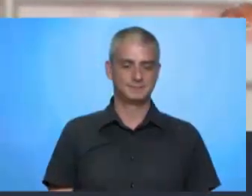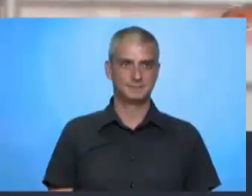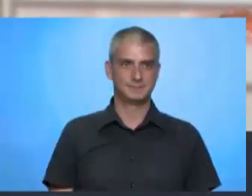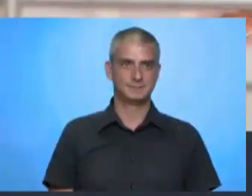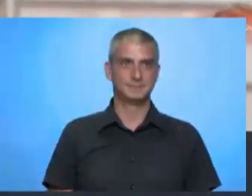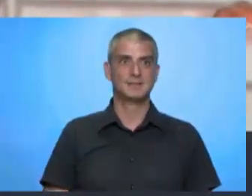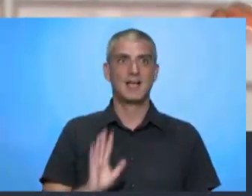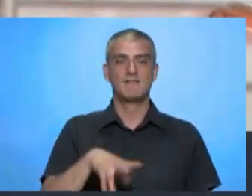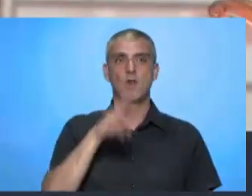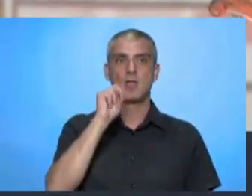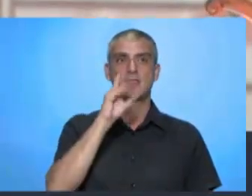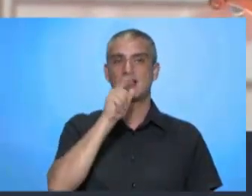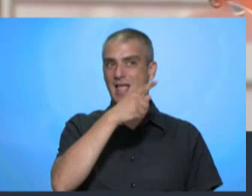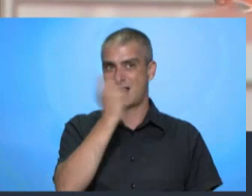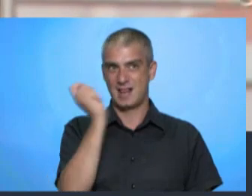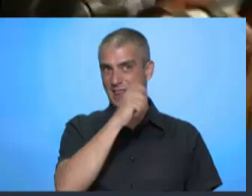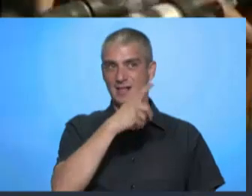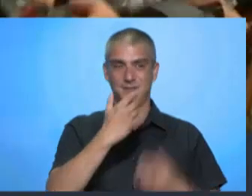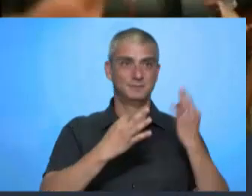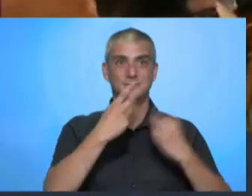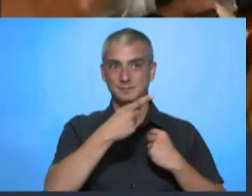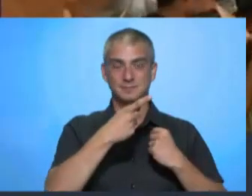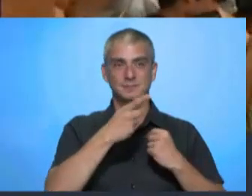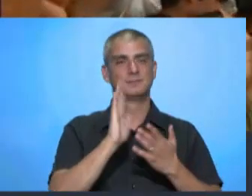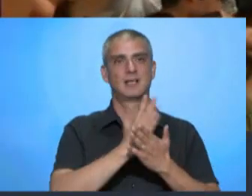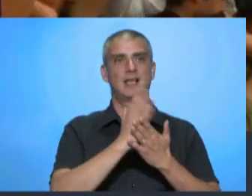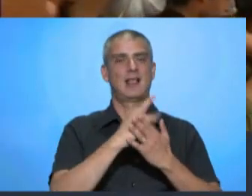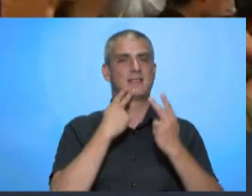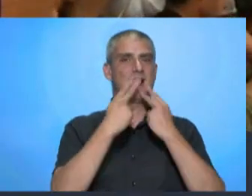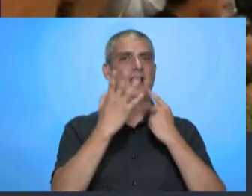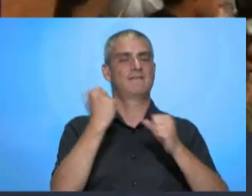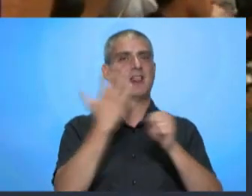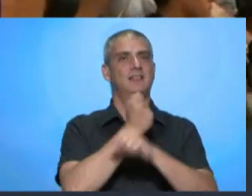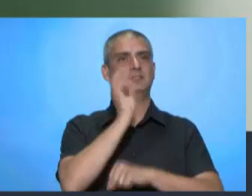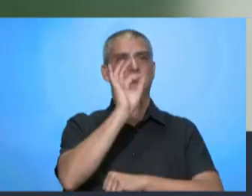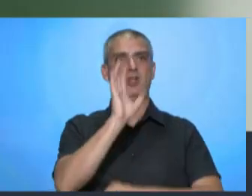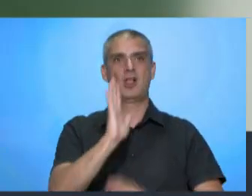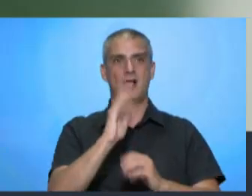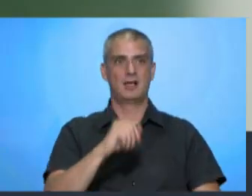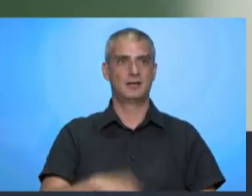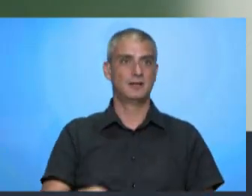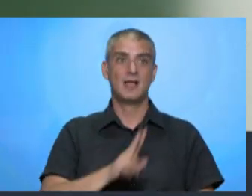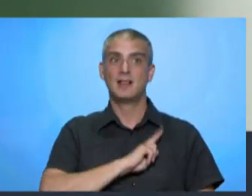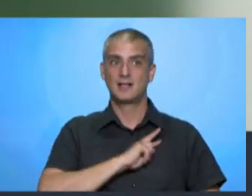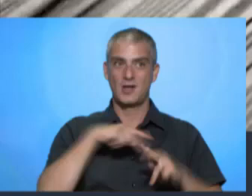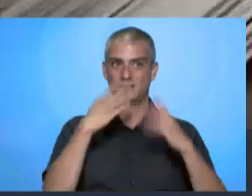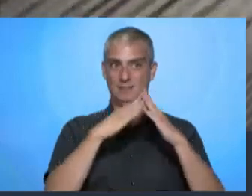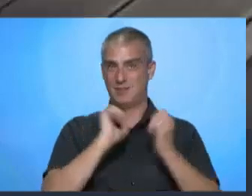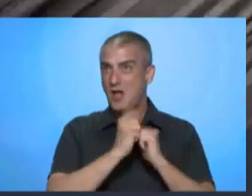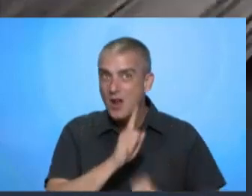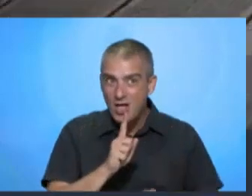אפילו נדאל, שמתמודד בימים אלה בווימבלדון, החליט להגיב על הניצחון שלו כך. England is coming home or